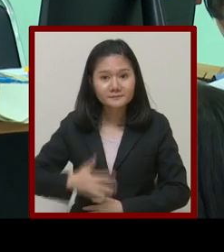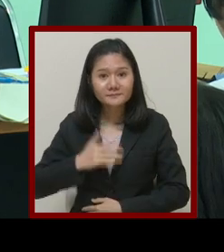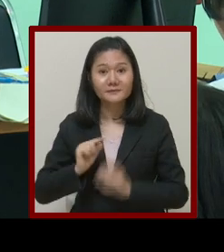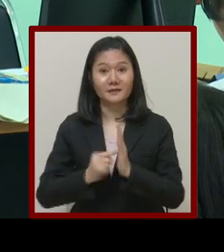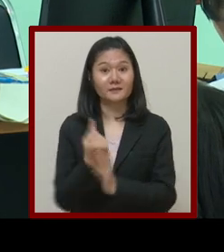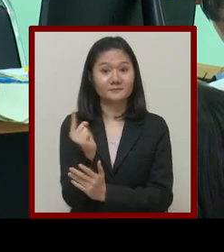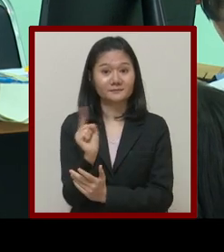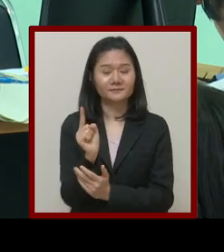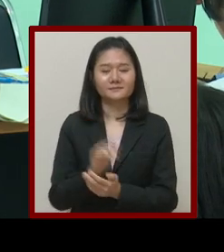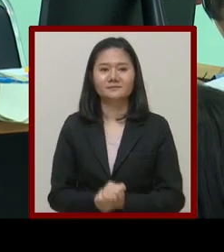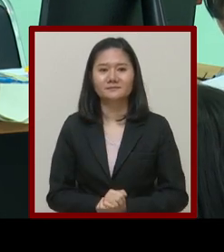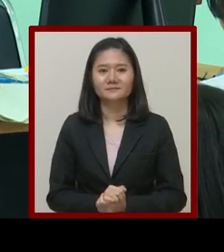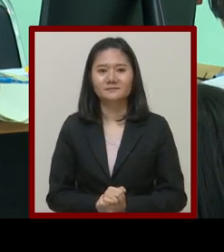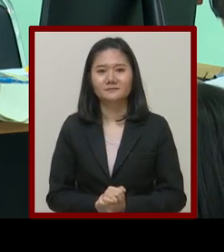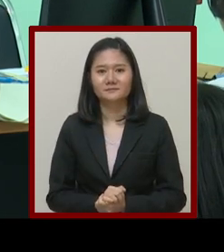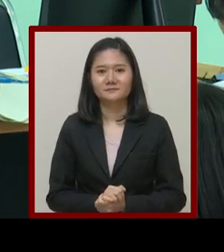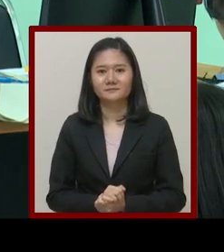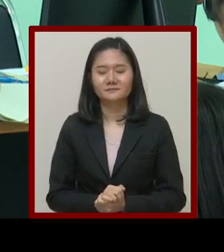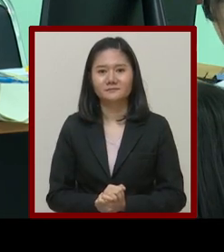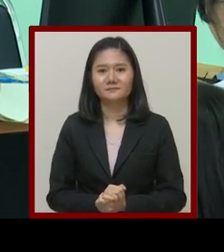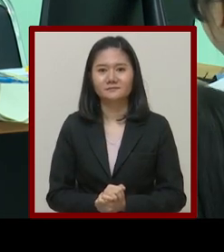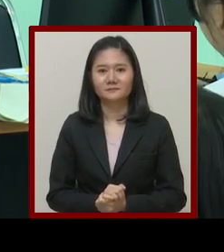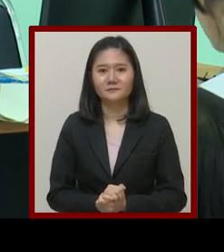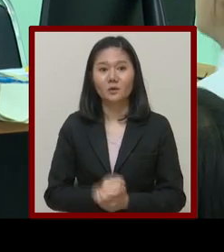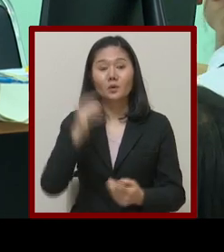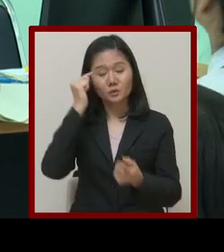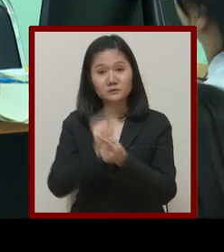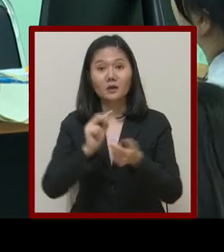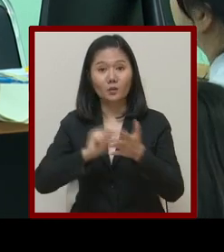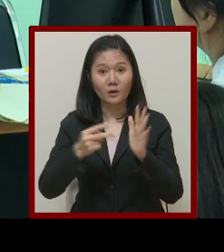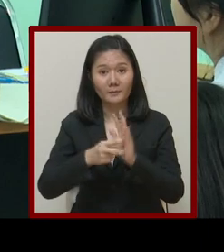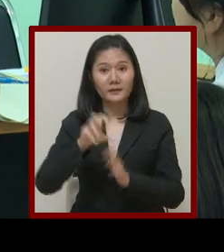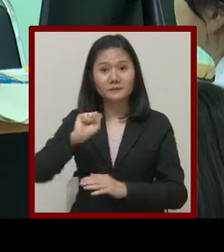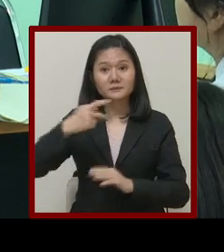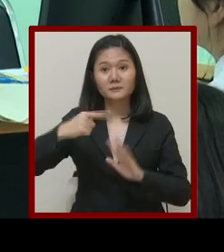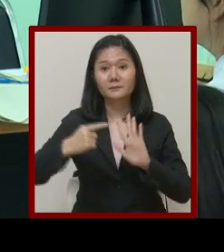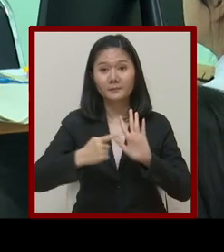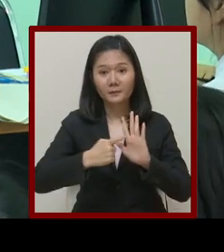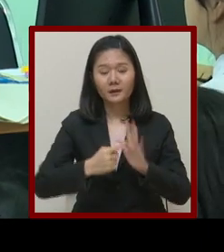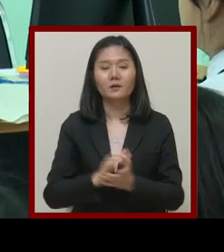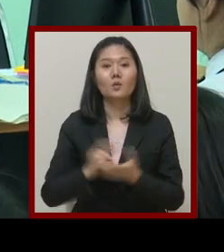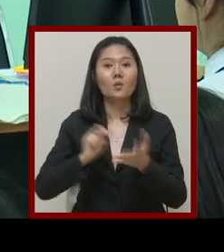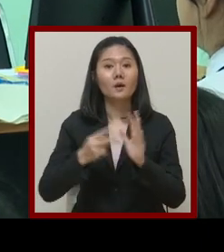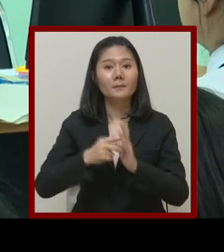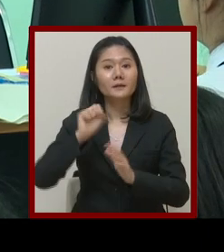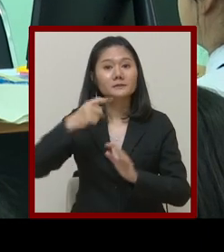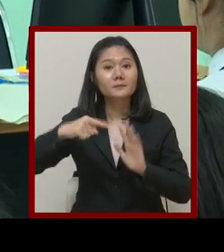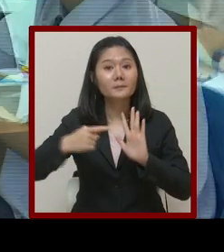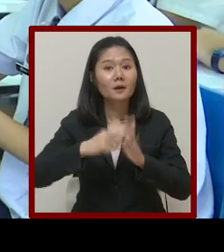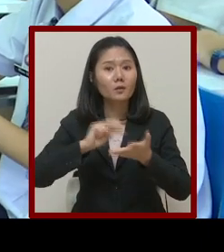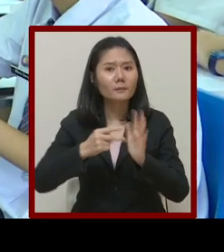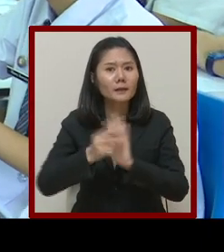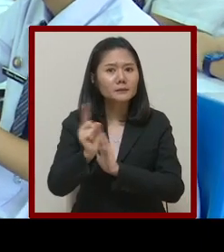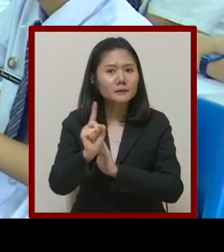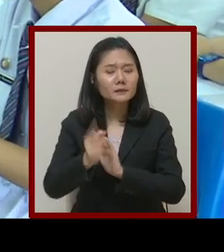พเริ่มต้นเลยเราก็รู้จักความหมายของสปาก่อนใช่ไหมคะความหมายของสปาจำได้ไหมคะว่าหมายถึง